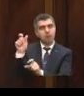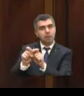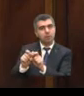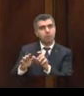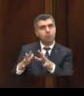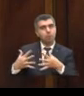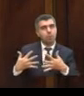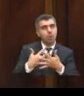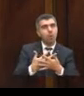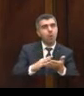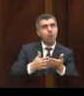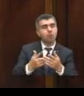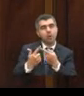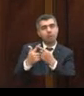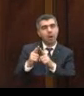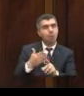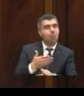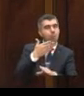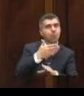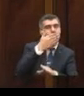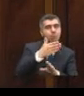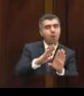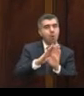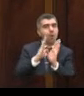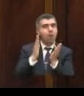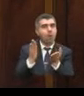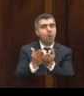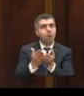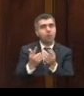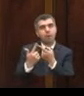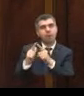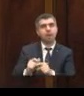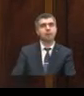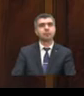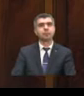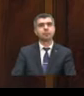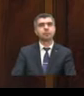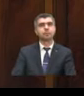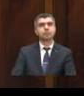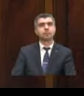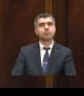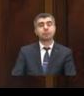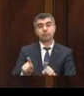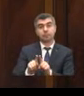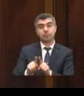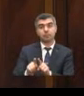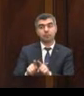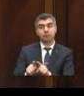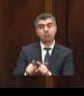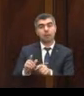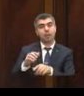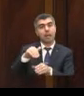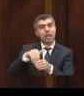في مصيرنا ومستقبلنا في جميع الظروف والأحوال. إن فريقنا لينوه